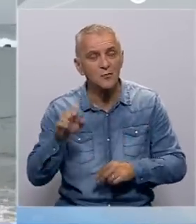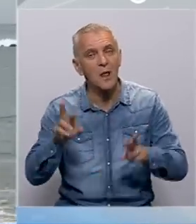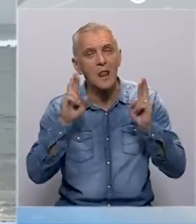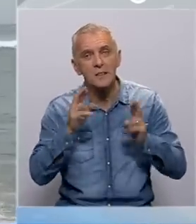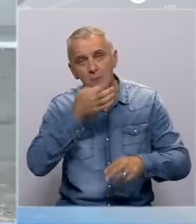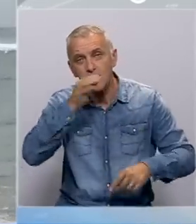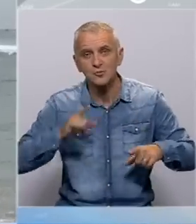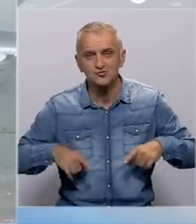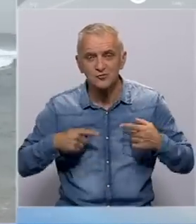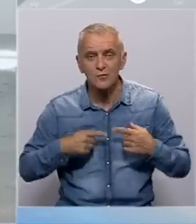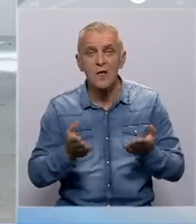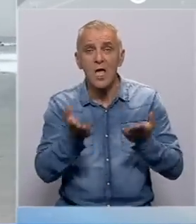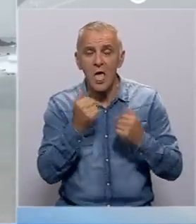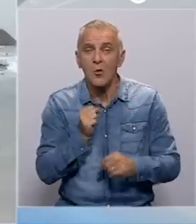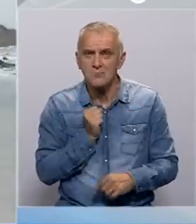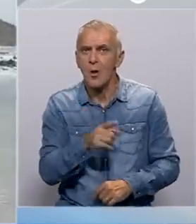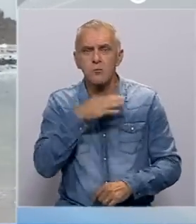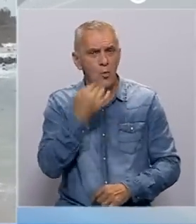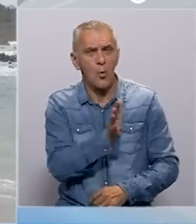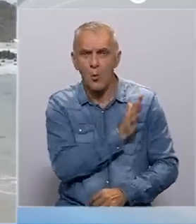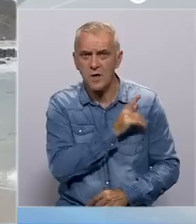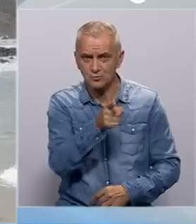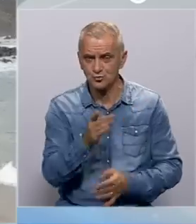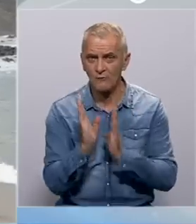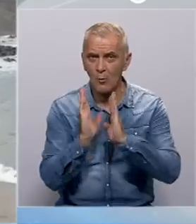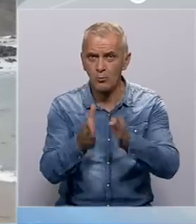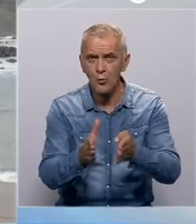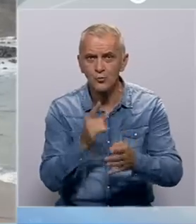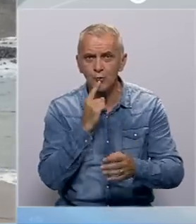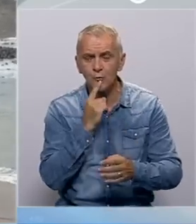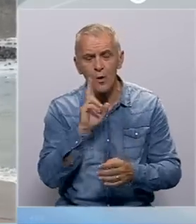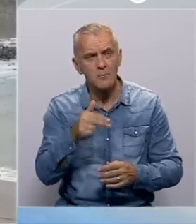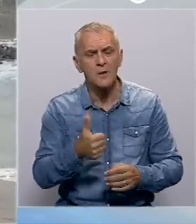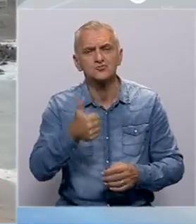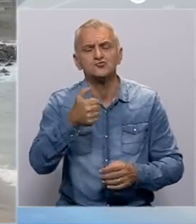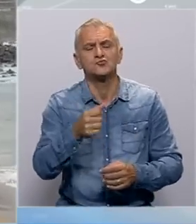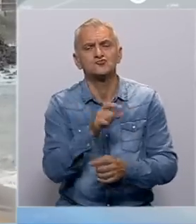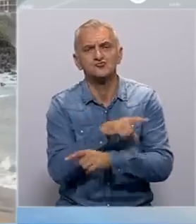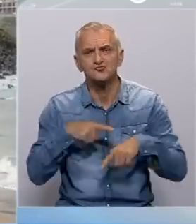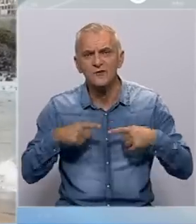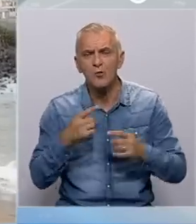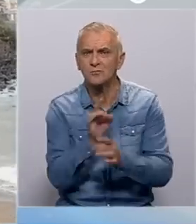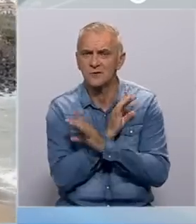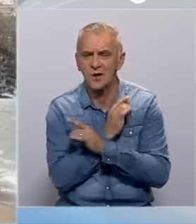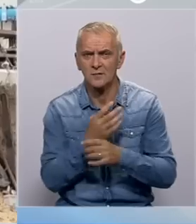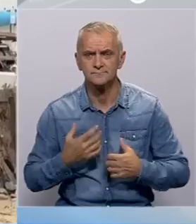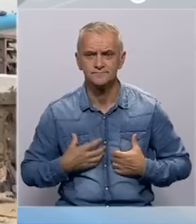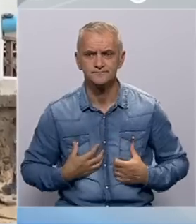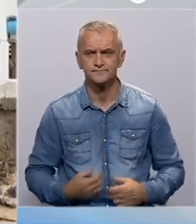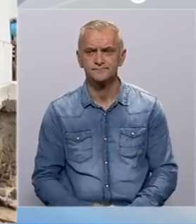boljem životu, uprkos opasnostima na tom putu koji je odnio stotine života.